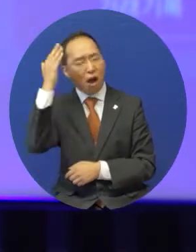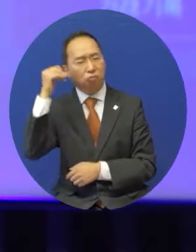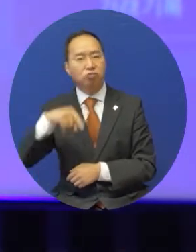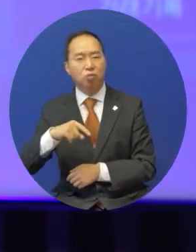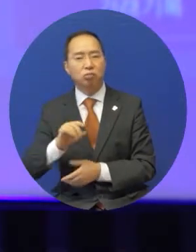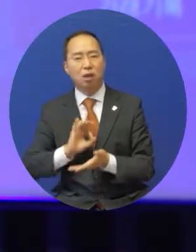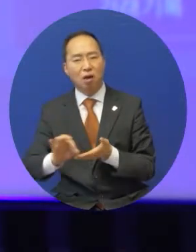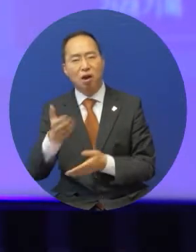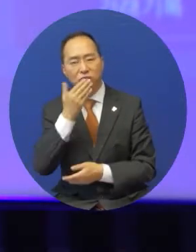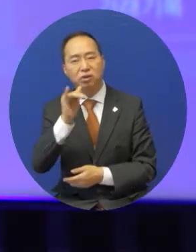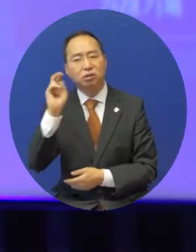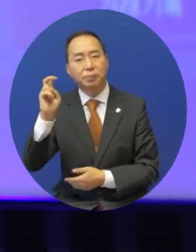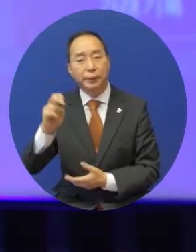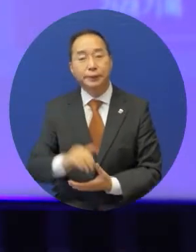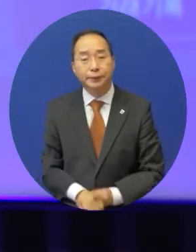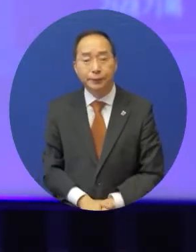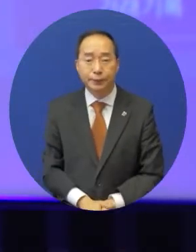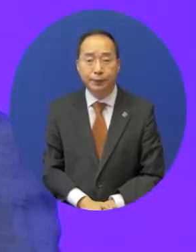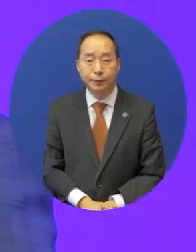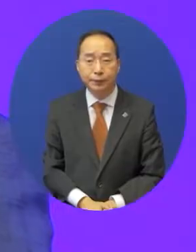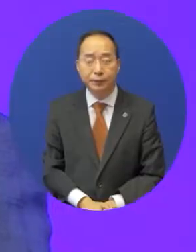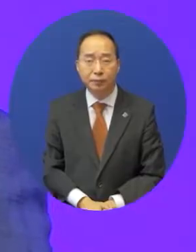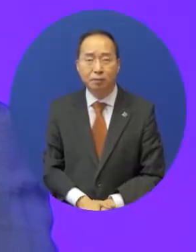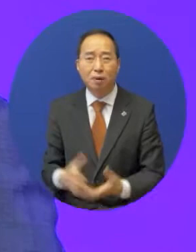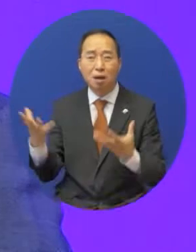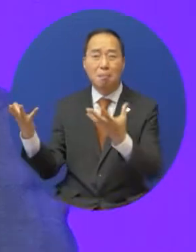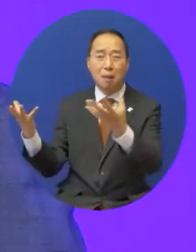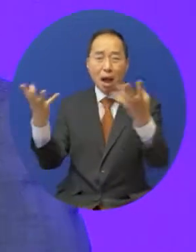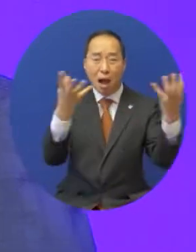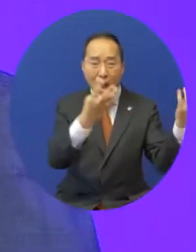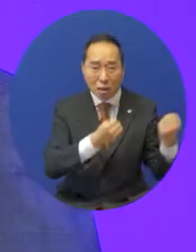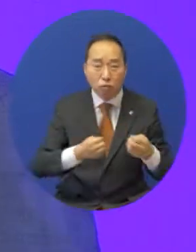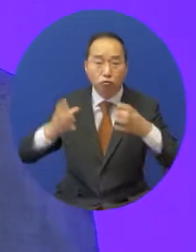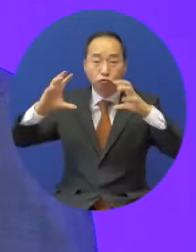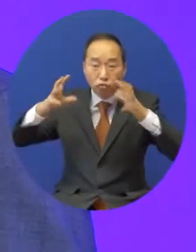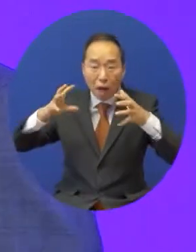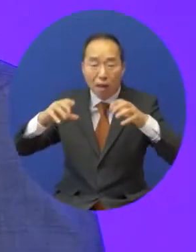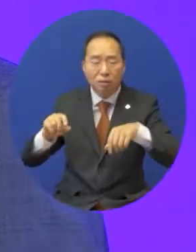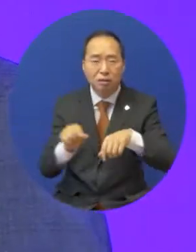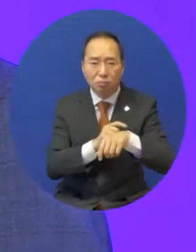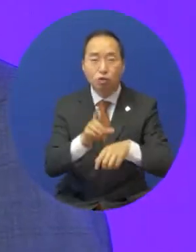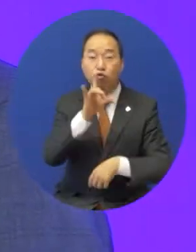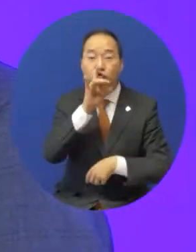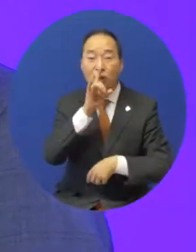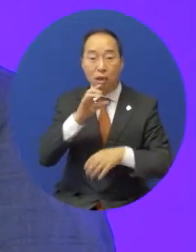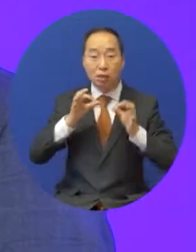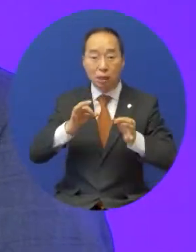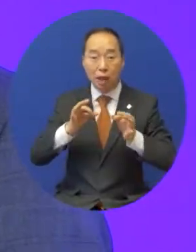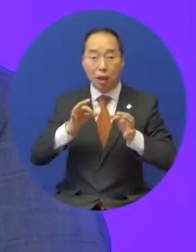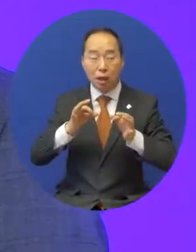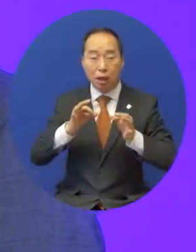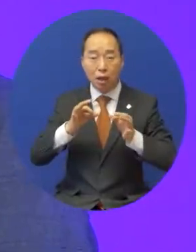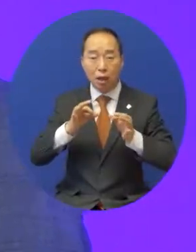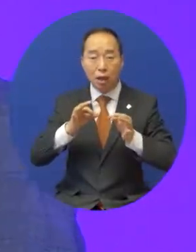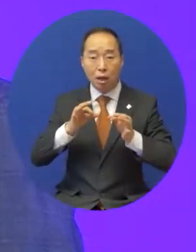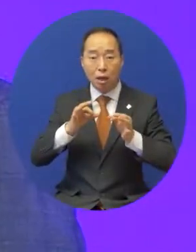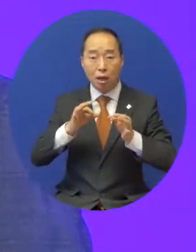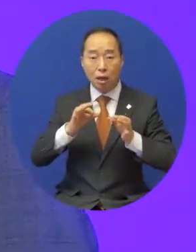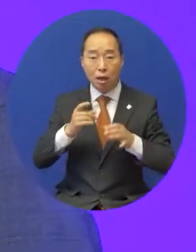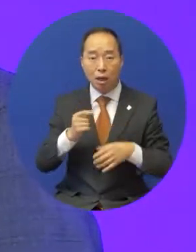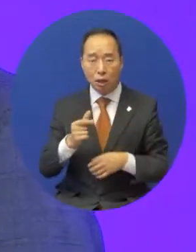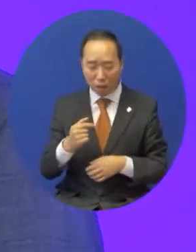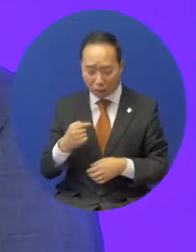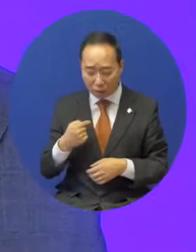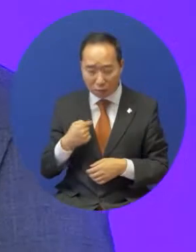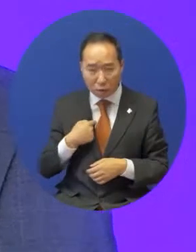국가가 될 수도 있겠죠. 그래서 많은 국가에서 또 특히